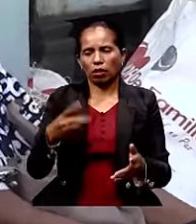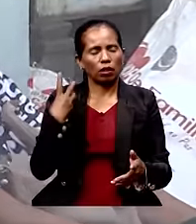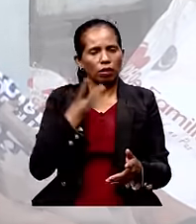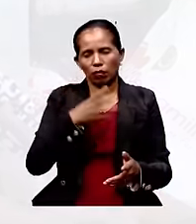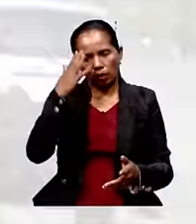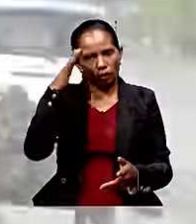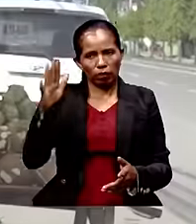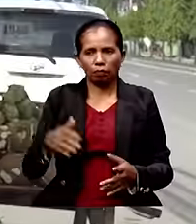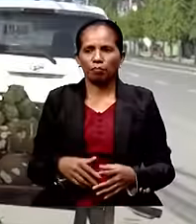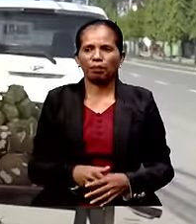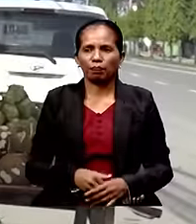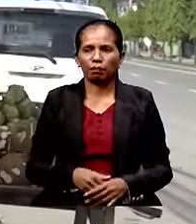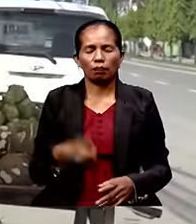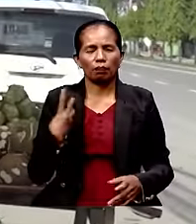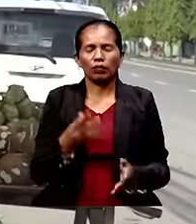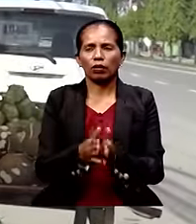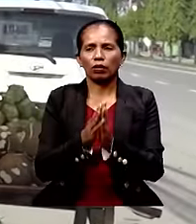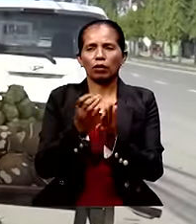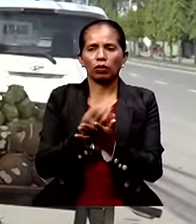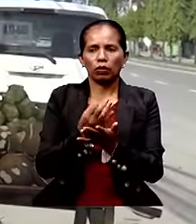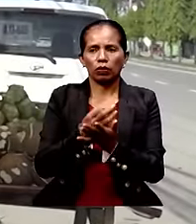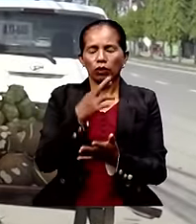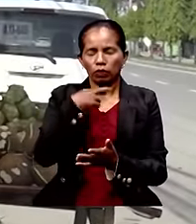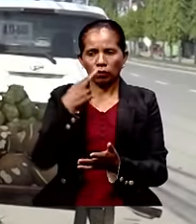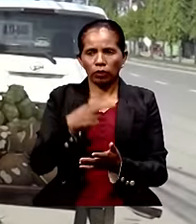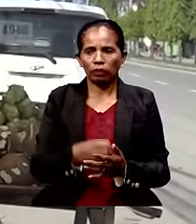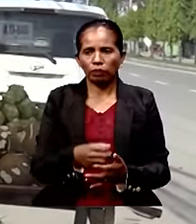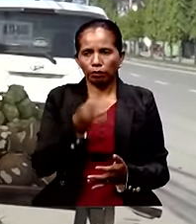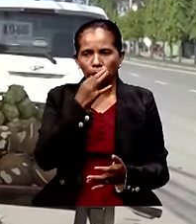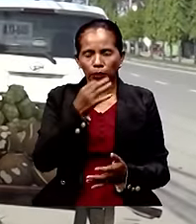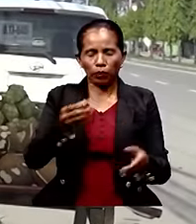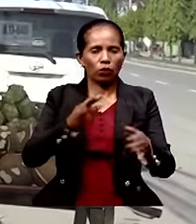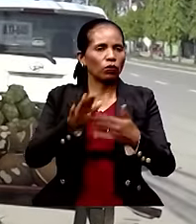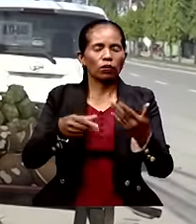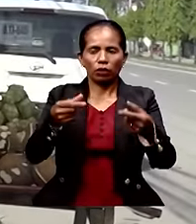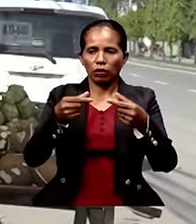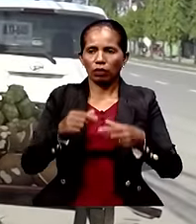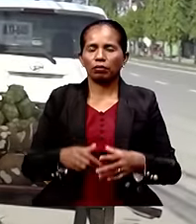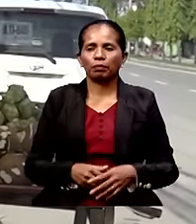dia am akar ku osan opo ha ha otu fo hotu